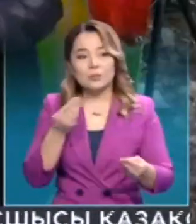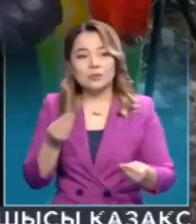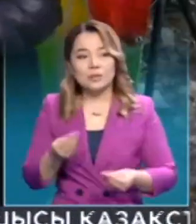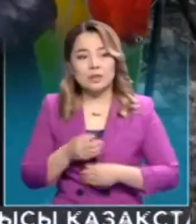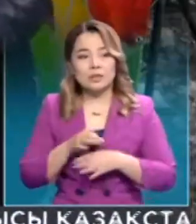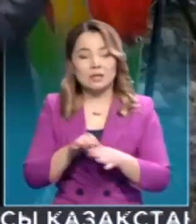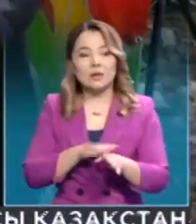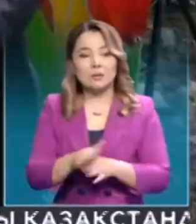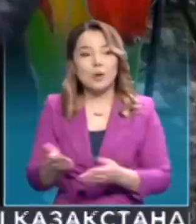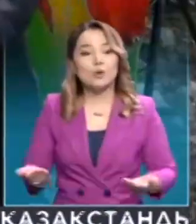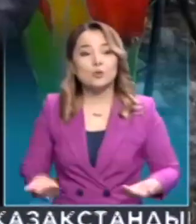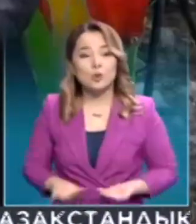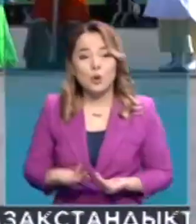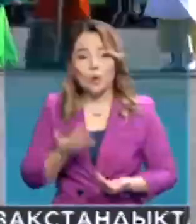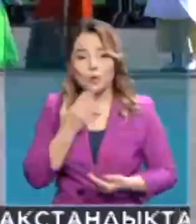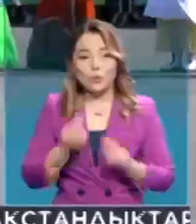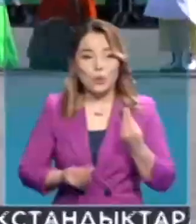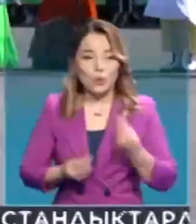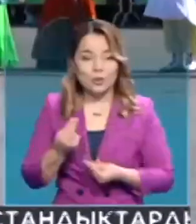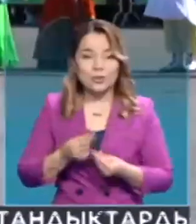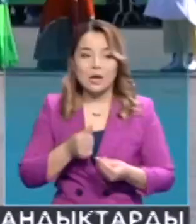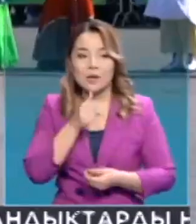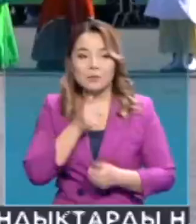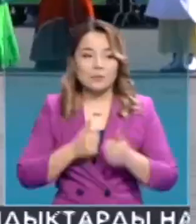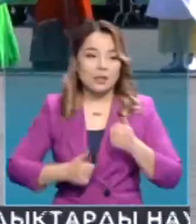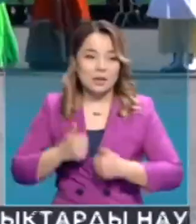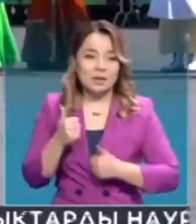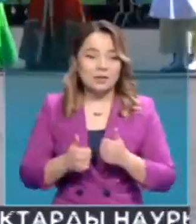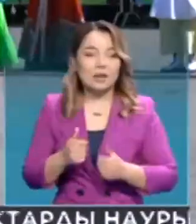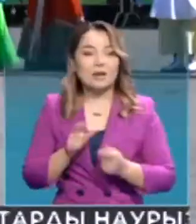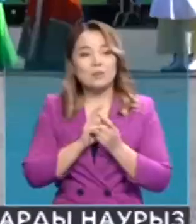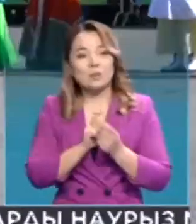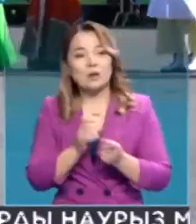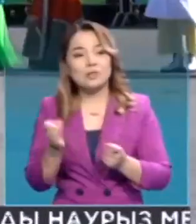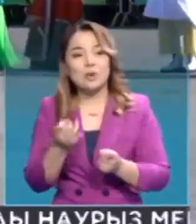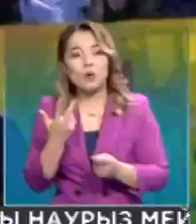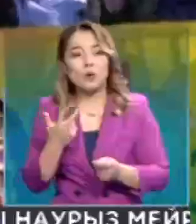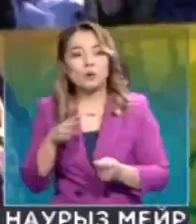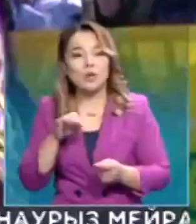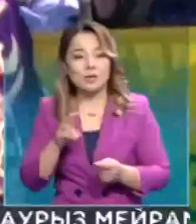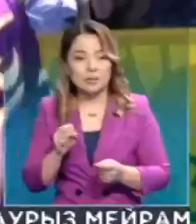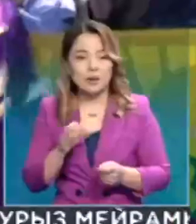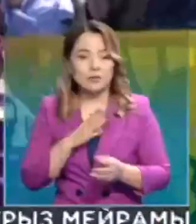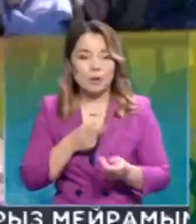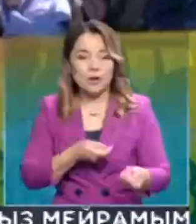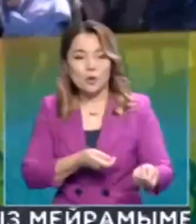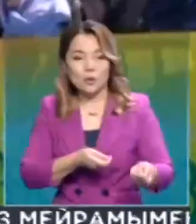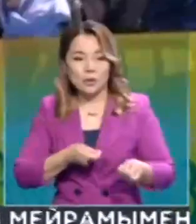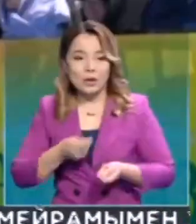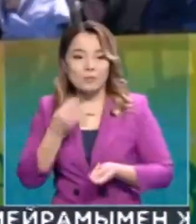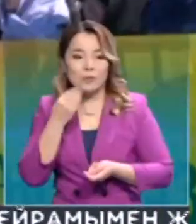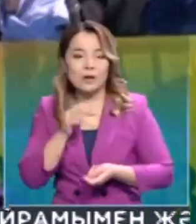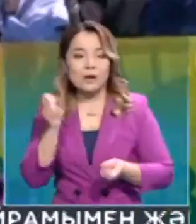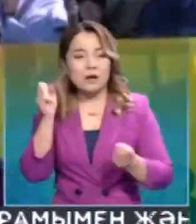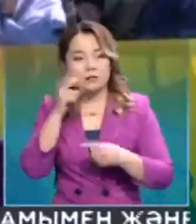түсті. Тұрғындар ұлттық ойындарда бақ сынады, тіпті балуандар үш тонналық көлік сүйреп өзара